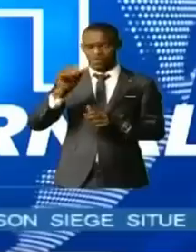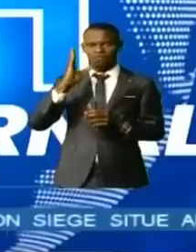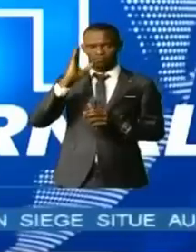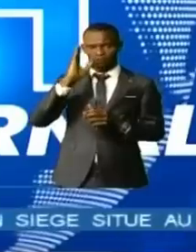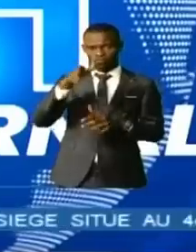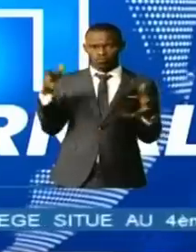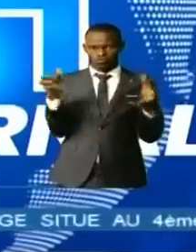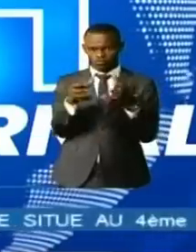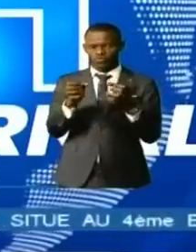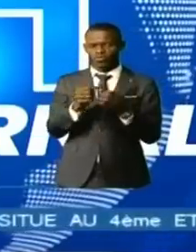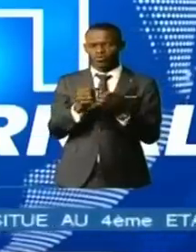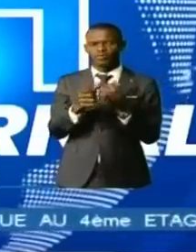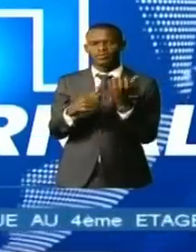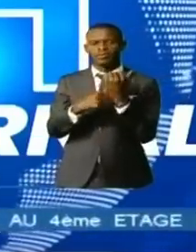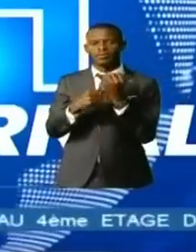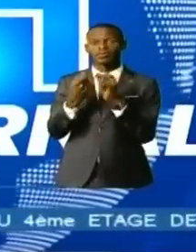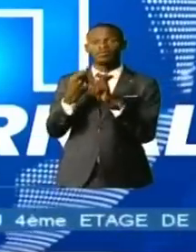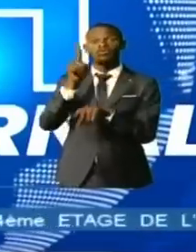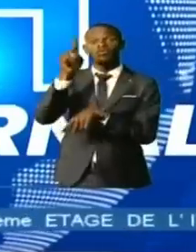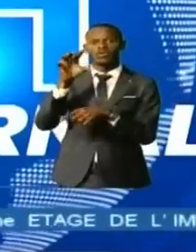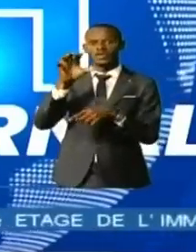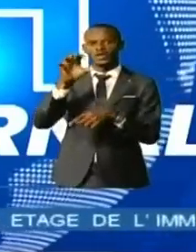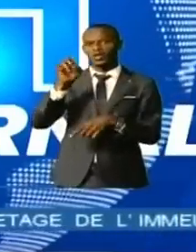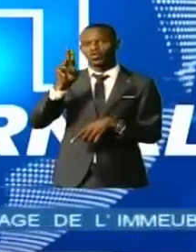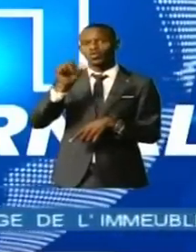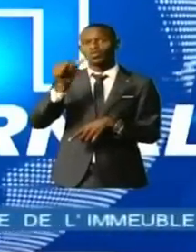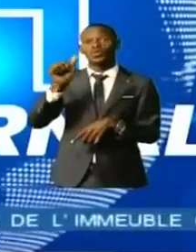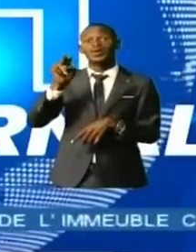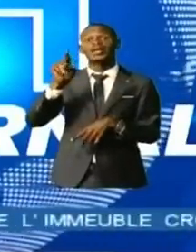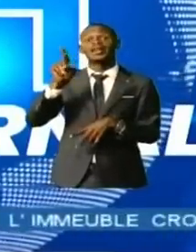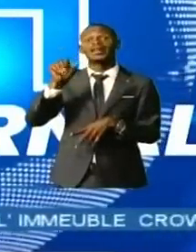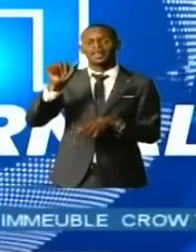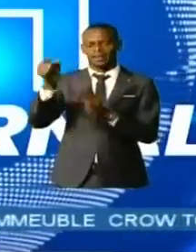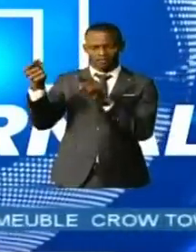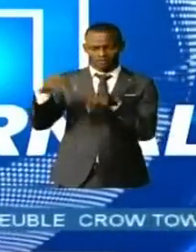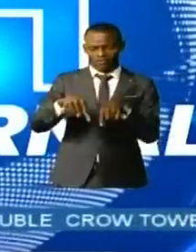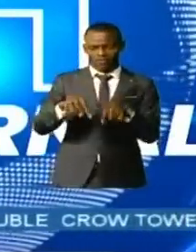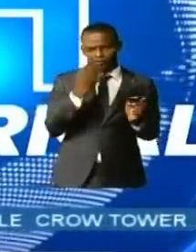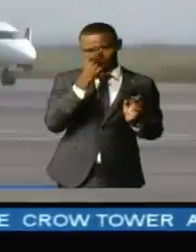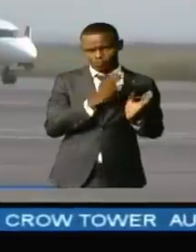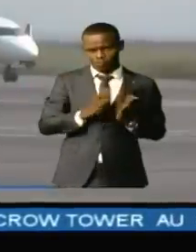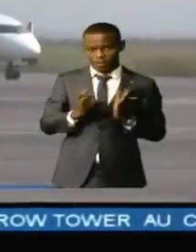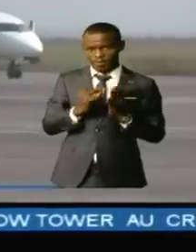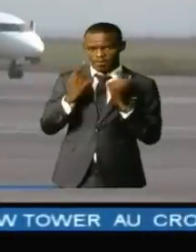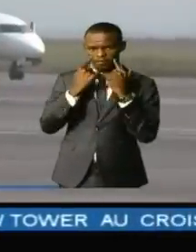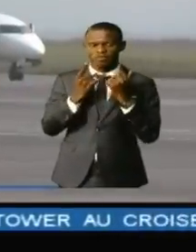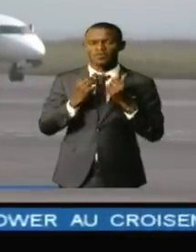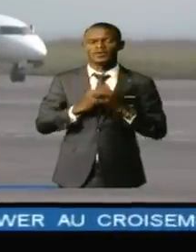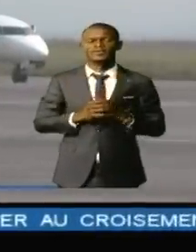extérieur, Jean-Lucien Mboussa, à l'aéroport international d'Ndjili et d'Itchala.